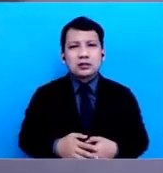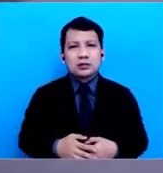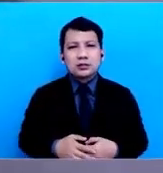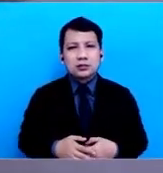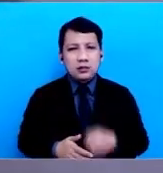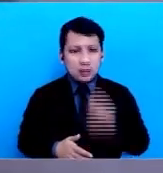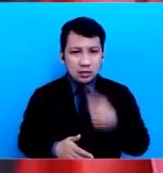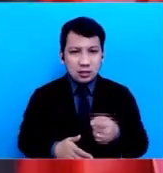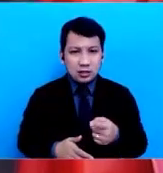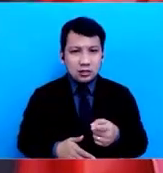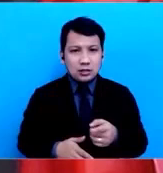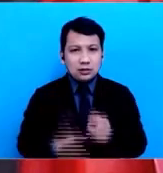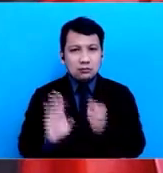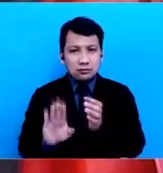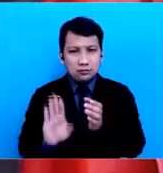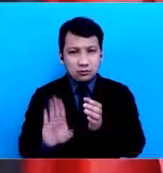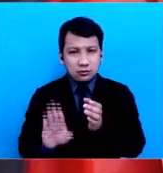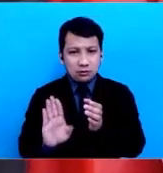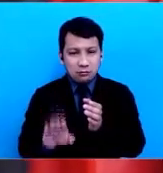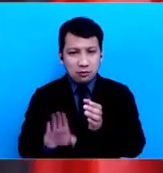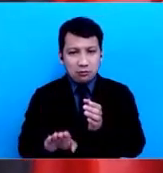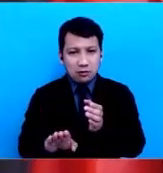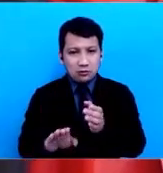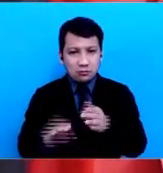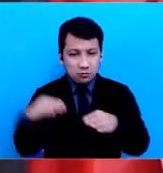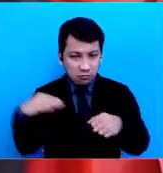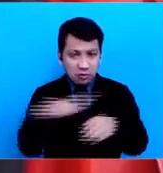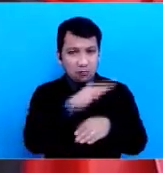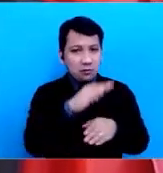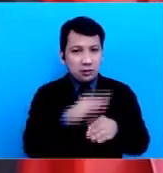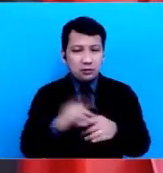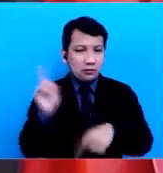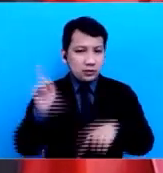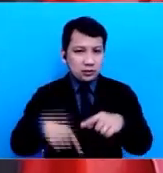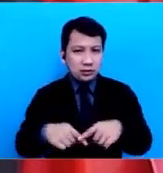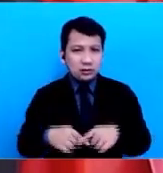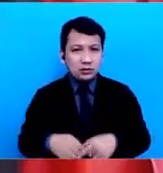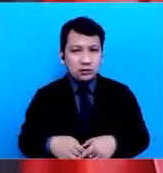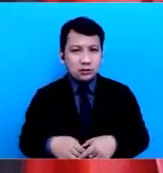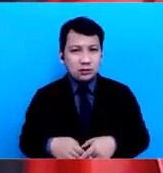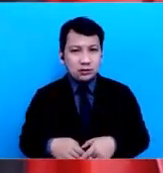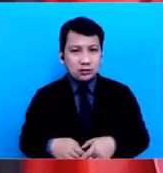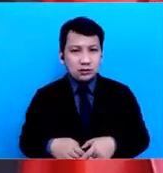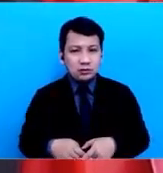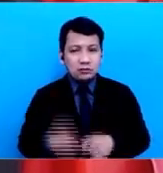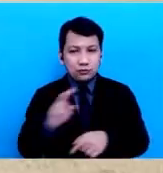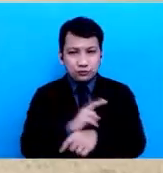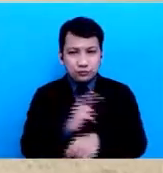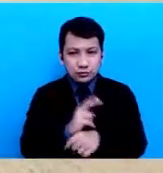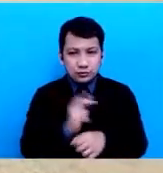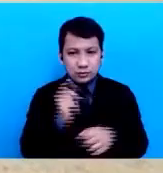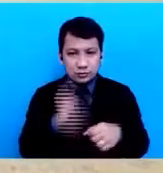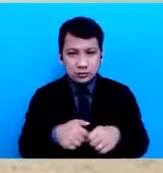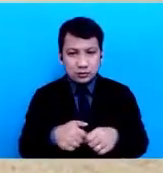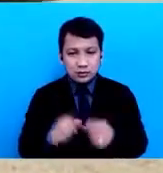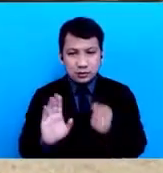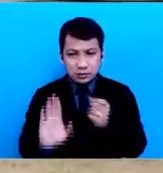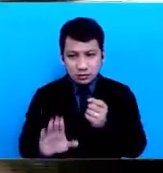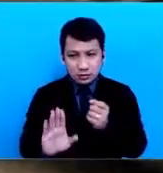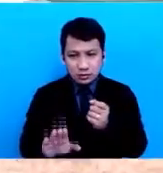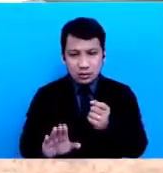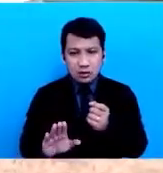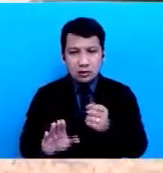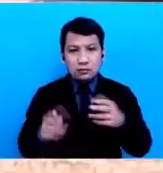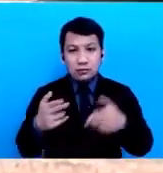but gently. Kung masyado may arangkada yung sasakyan na hindi kailangan, di syempre mas makakagamit yun ng gasolina. Kung nasa